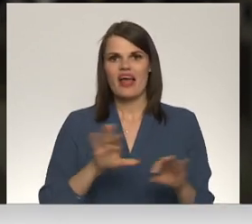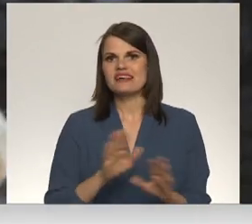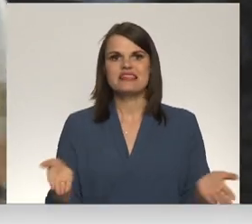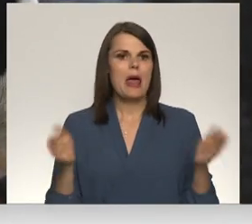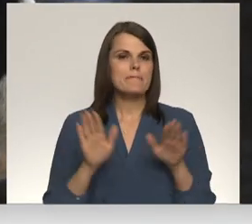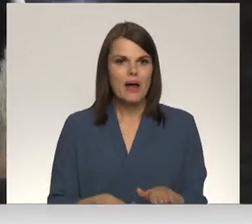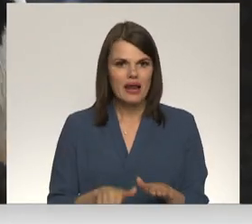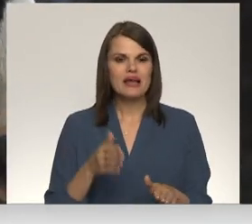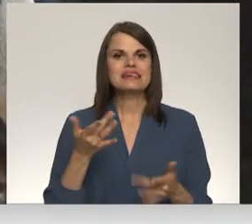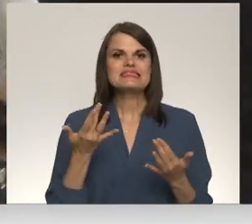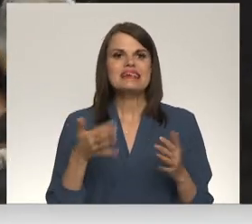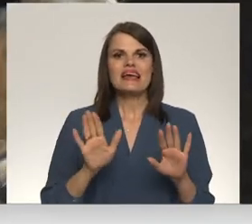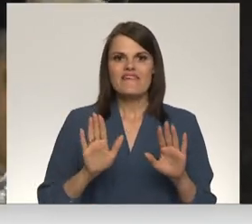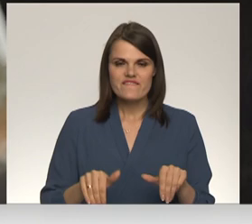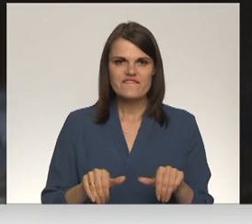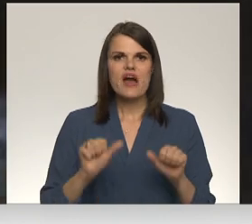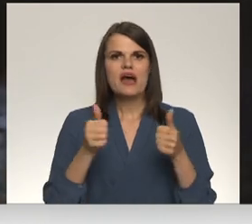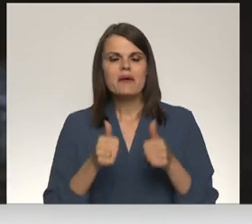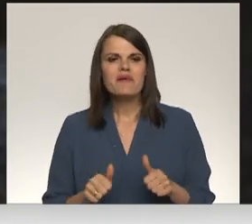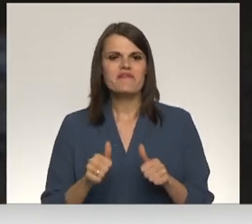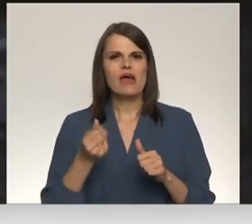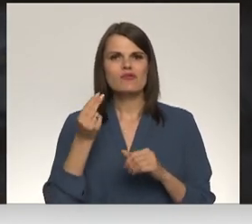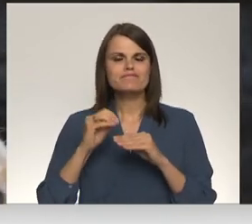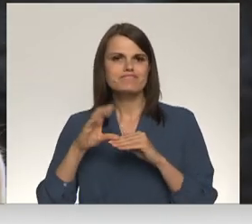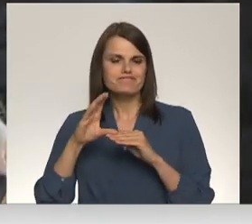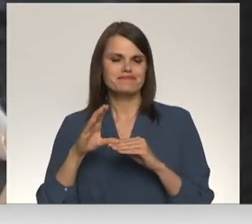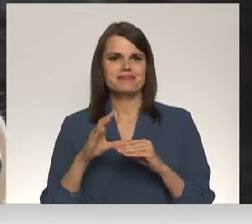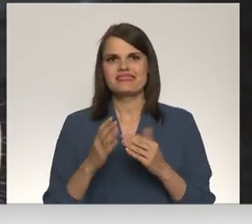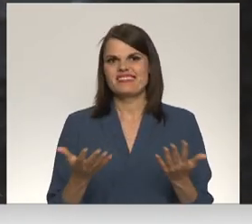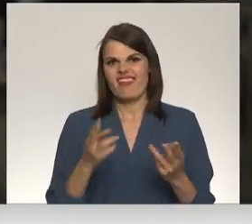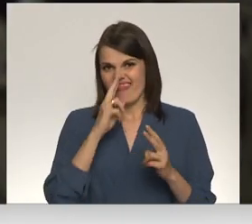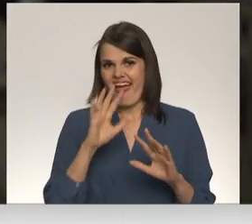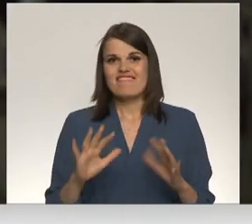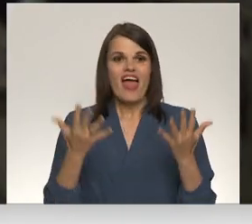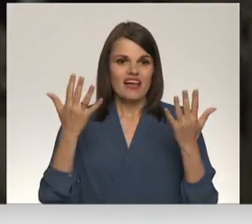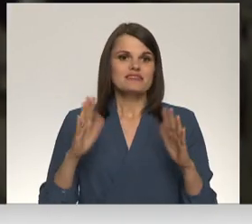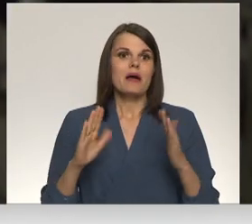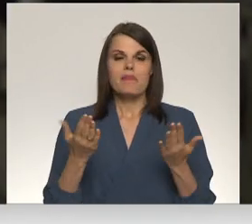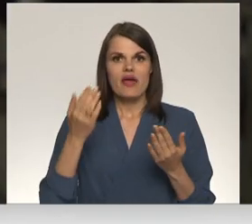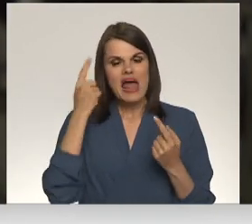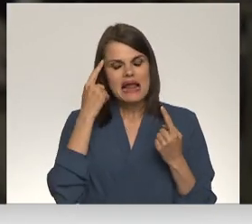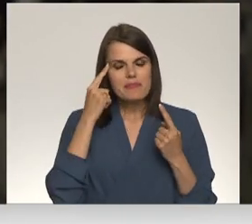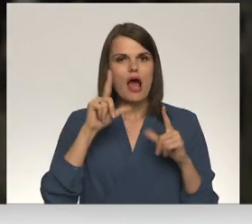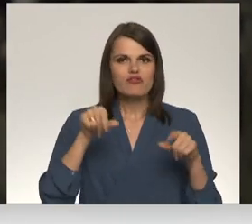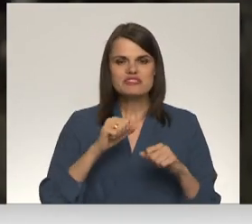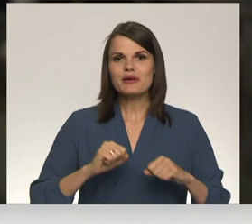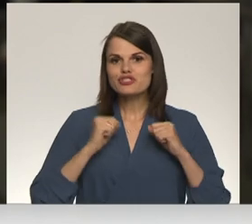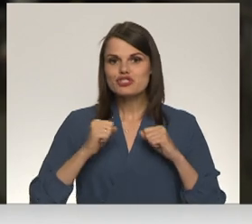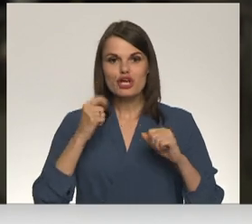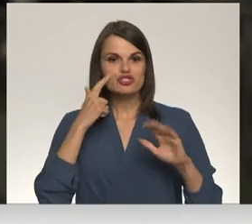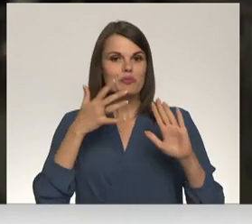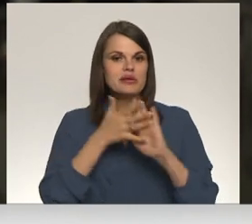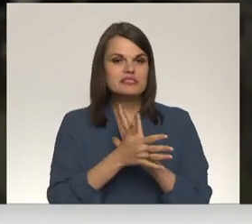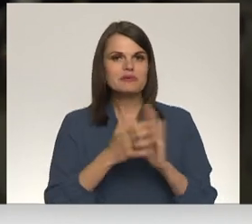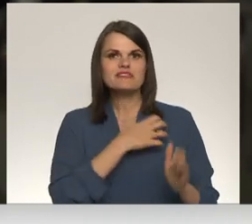nepaliek. Iespēja robežās veidot kaut kādus iekrājumus. Kaut kā neveicas, bet no ar prātus mēs cenšamies saprast, ka mums